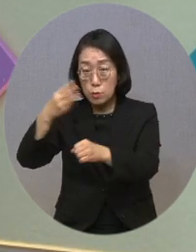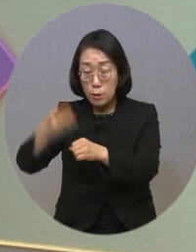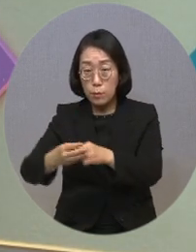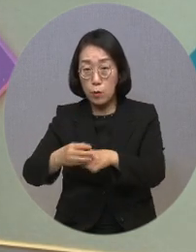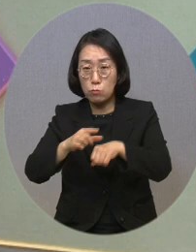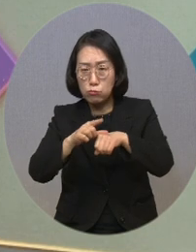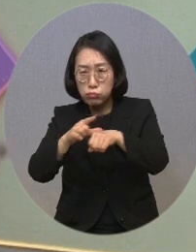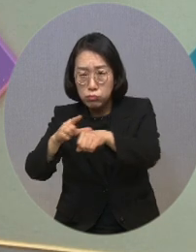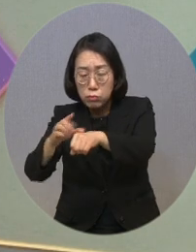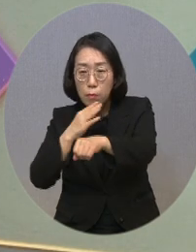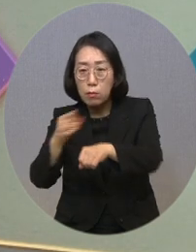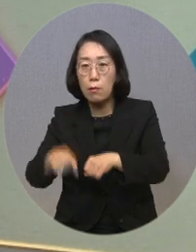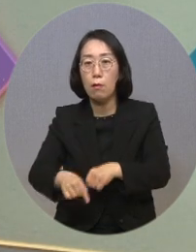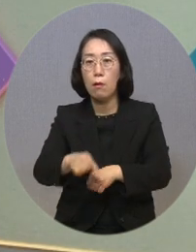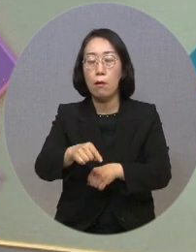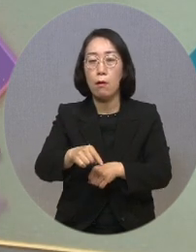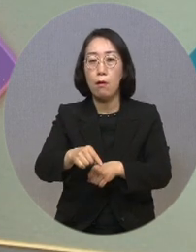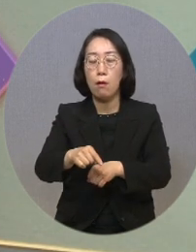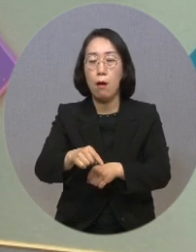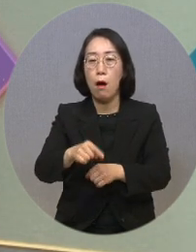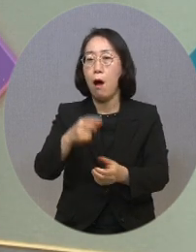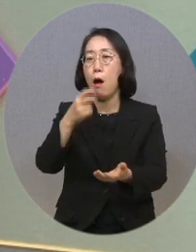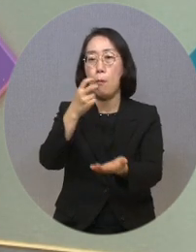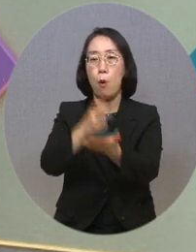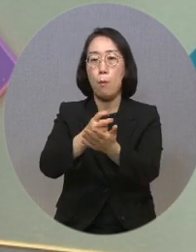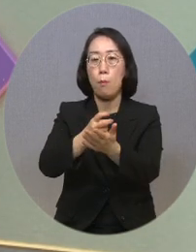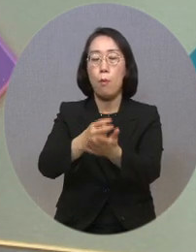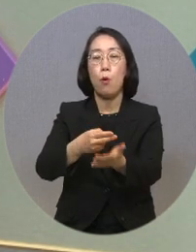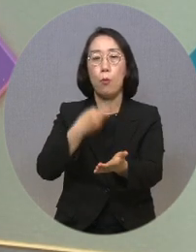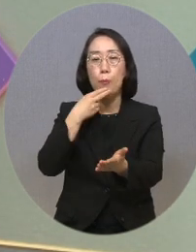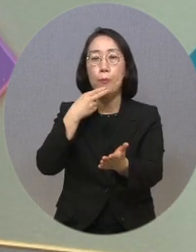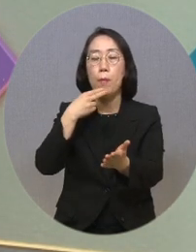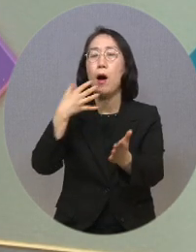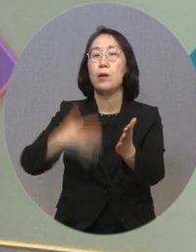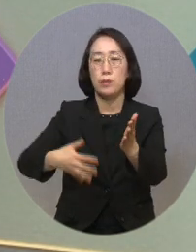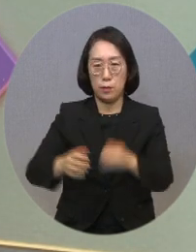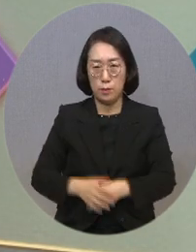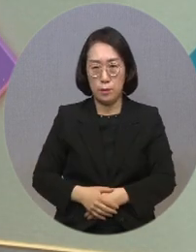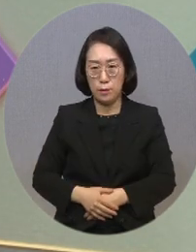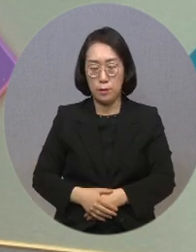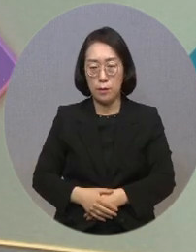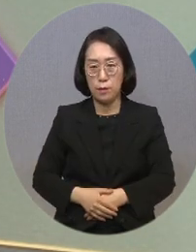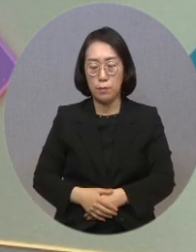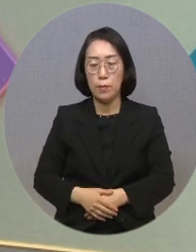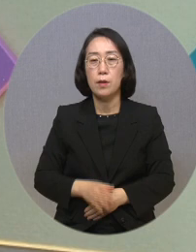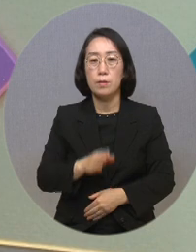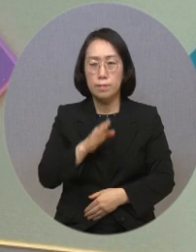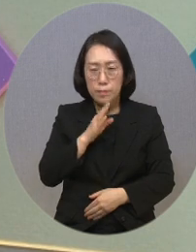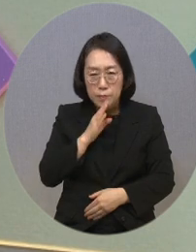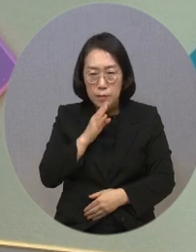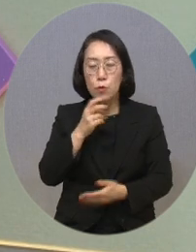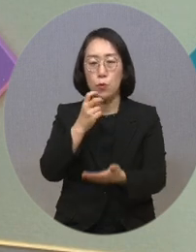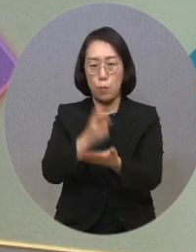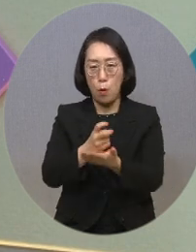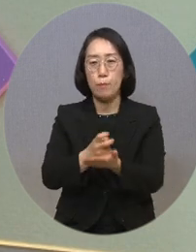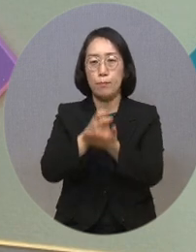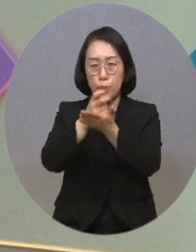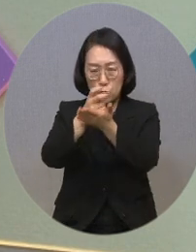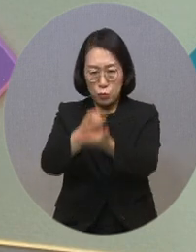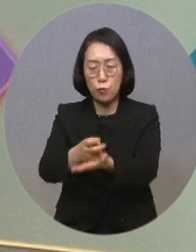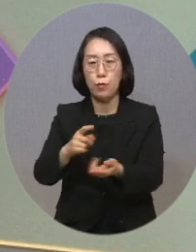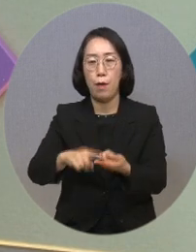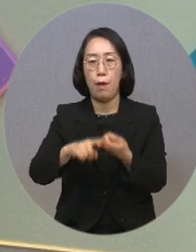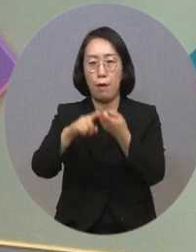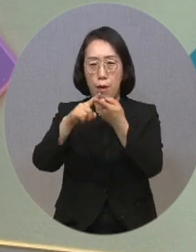그게 아직도 도입이 되지 않고 있다는 겁니다. 예. 그래서 그런 부분들도 현실화해 드리는 것이 맞고